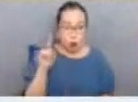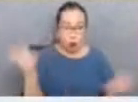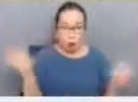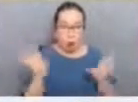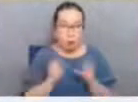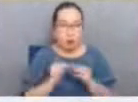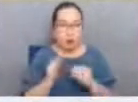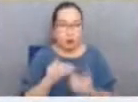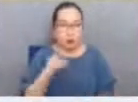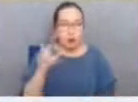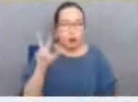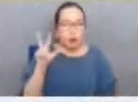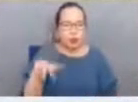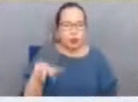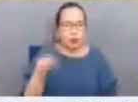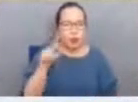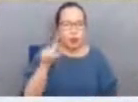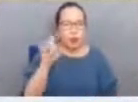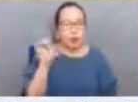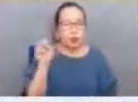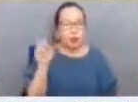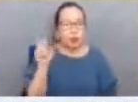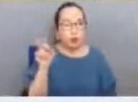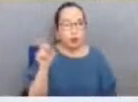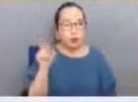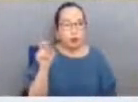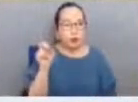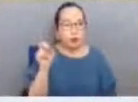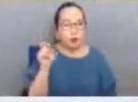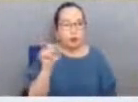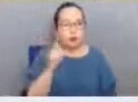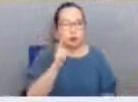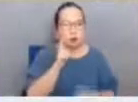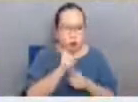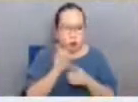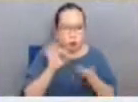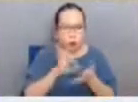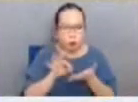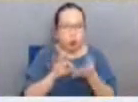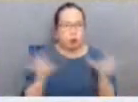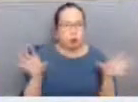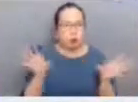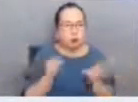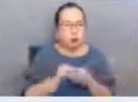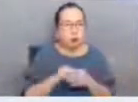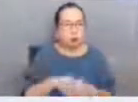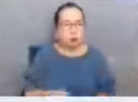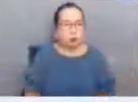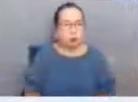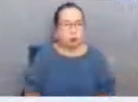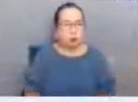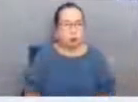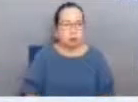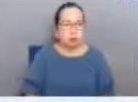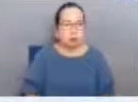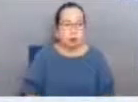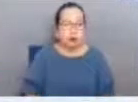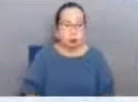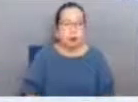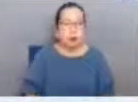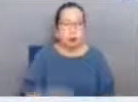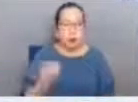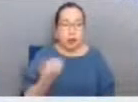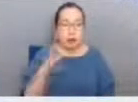Secretary Martin, yan muna ang latest mula dito sa Davao City. Julius Pakot para sa bayan. Maraming salamat,